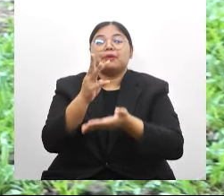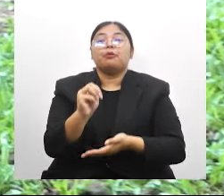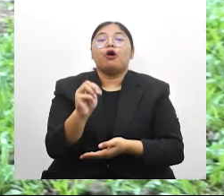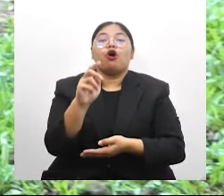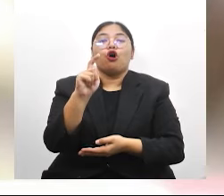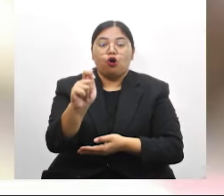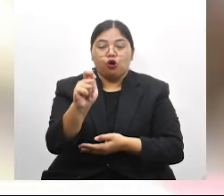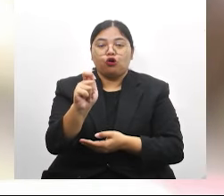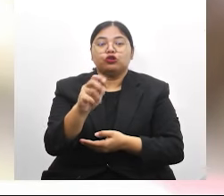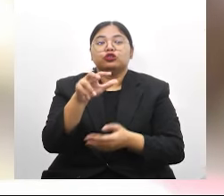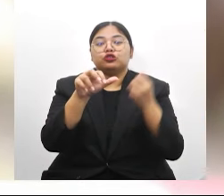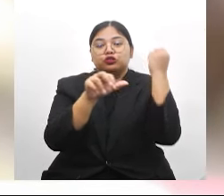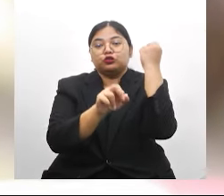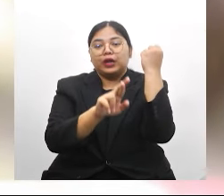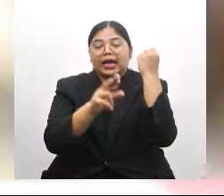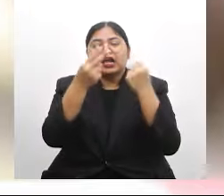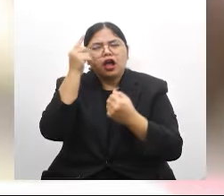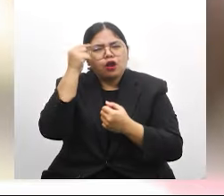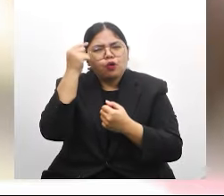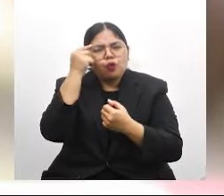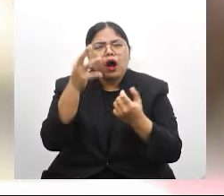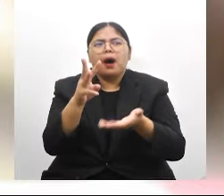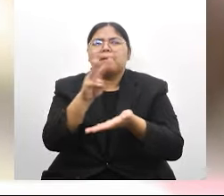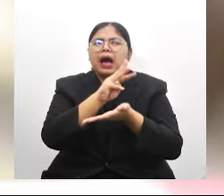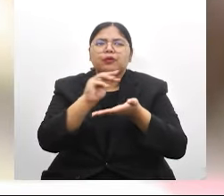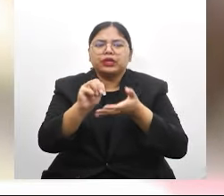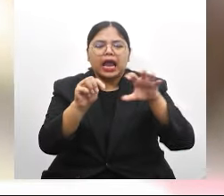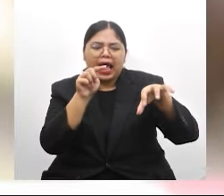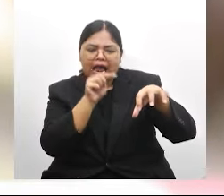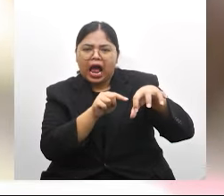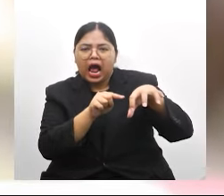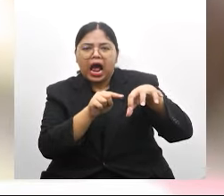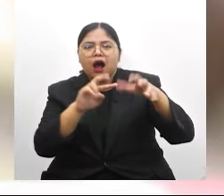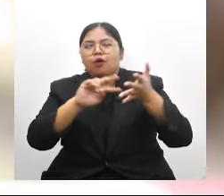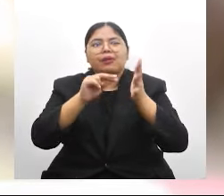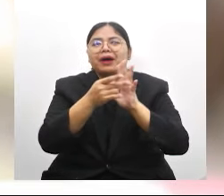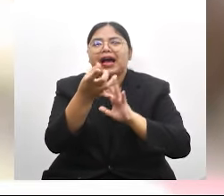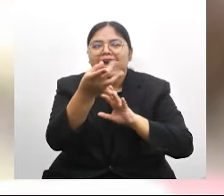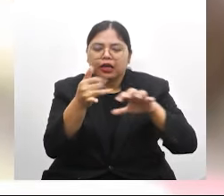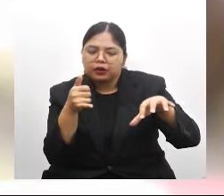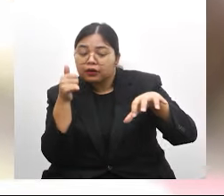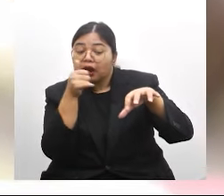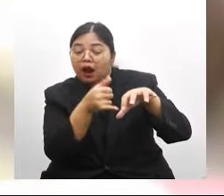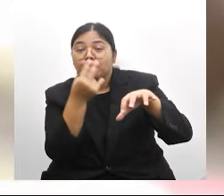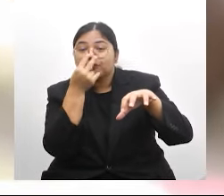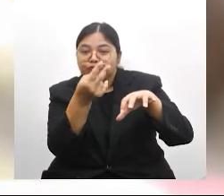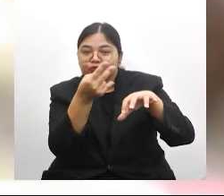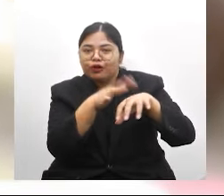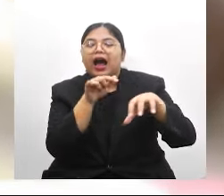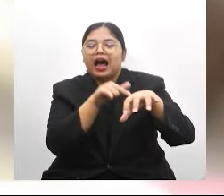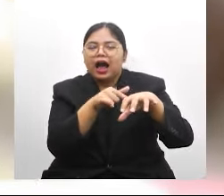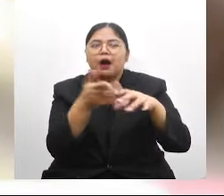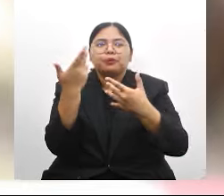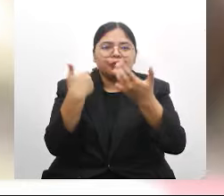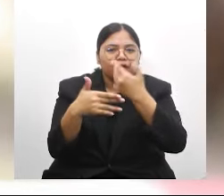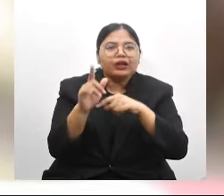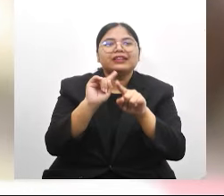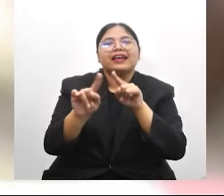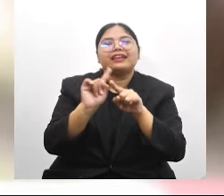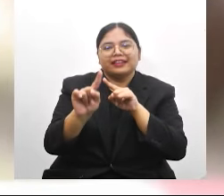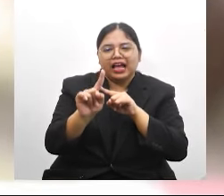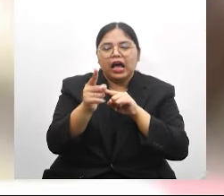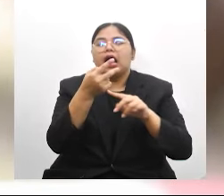มหาวิทยาลัยนะคะไปสร้างแรงบันดาลใจนะคะหลังจากที่ได้ไปรับทราบความเป็นมาของมหาวิทยาลัยการสร้างแงบันดาลใจต่างๆนะ